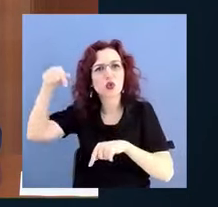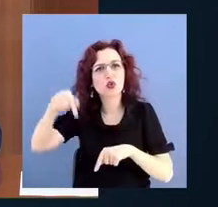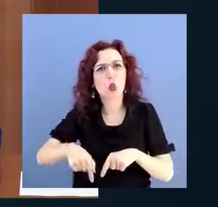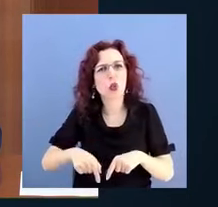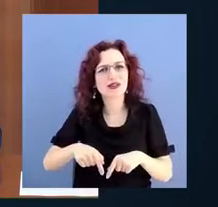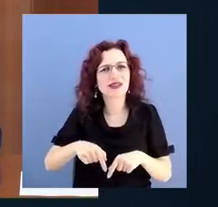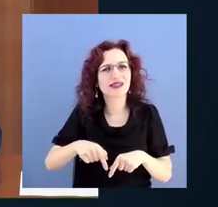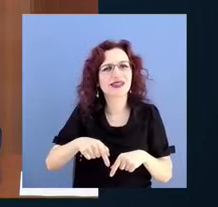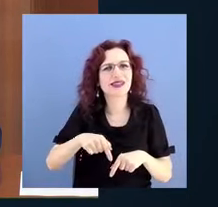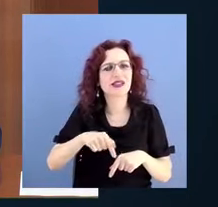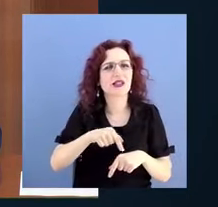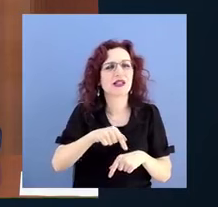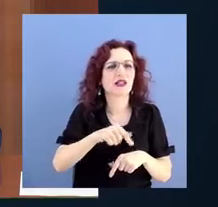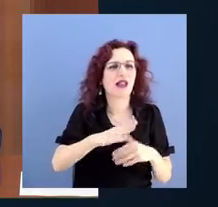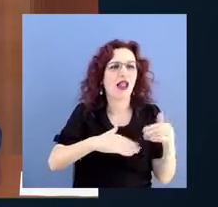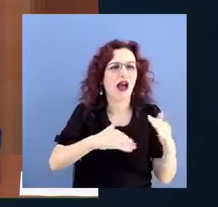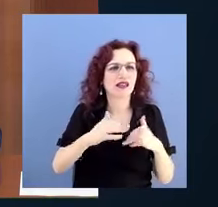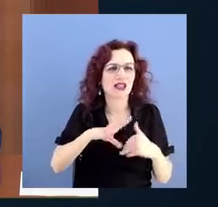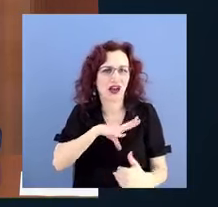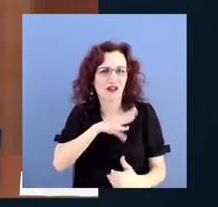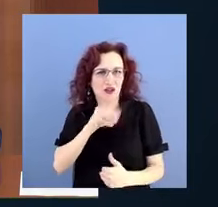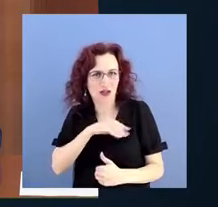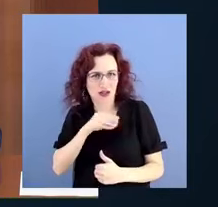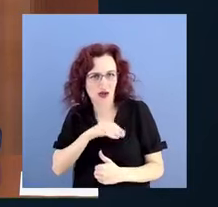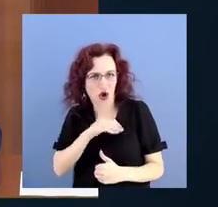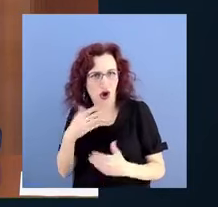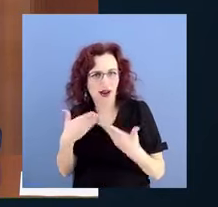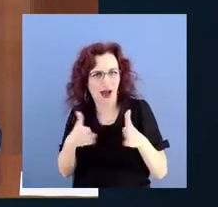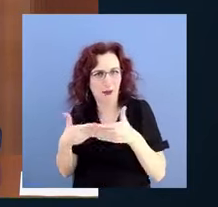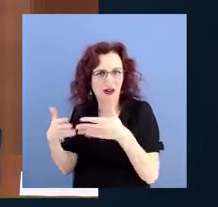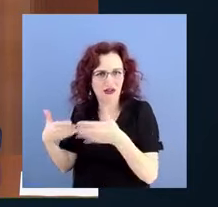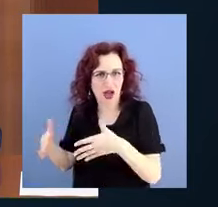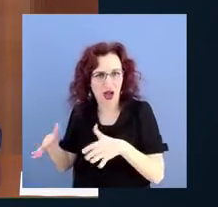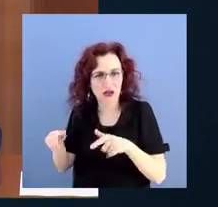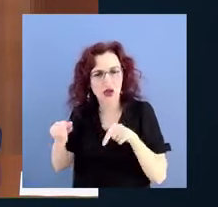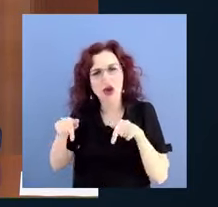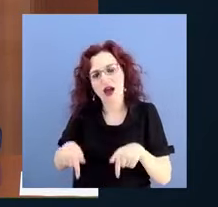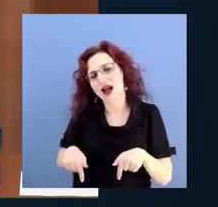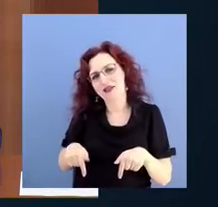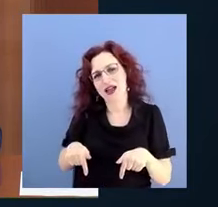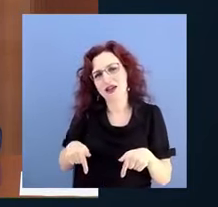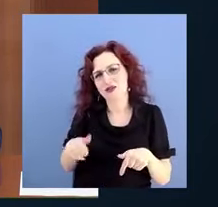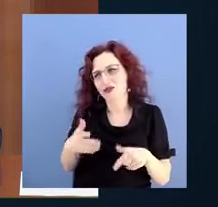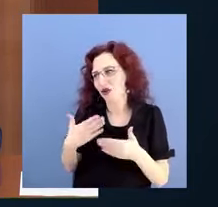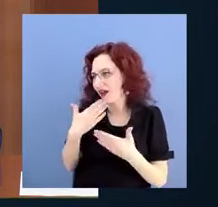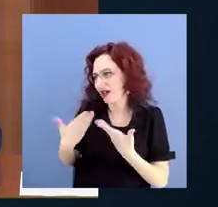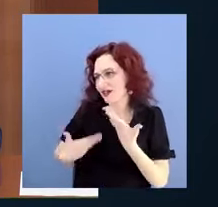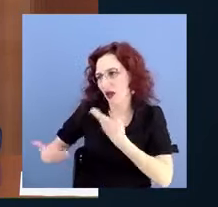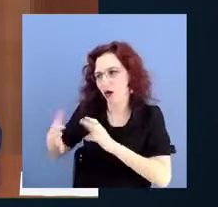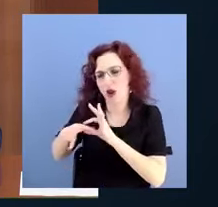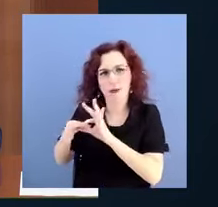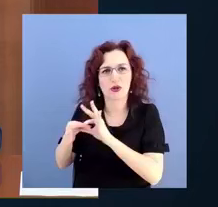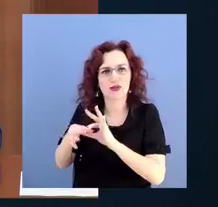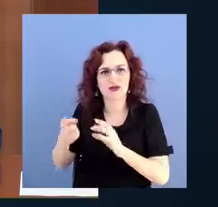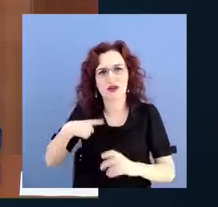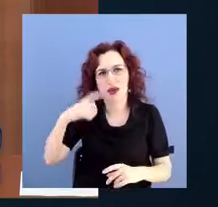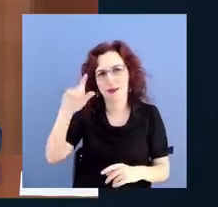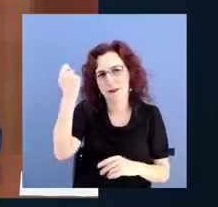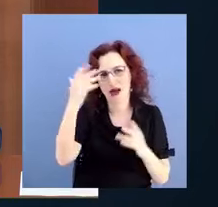collaborando con loro siamo riusciti ad aprire gli sportelli delle interpreti del terziario quindi ringrazio il presidente